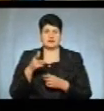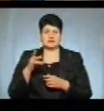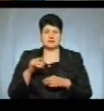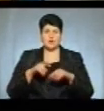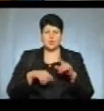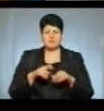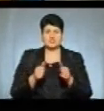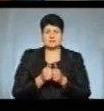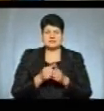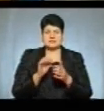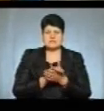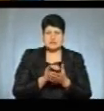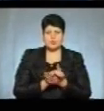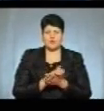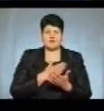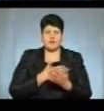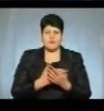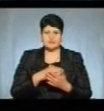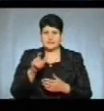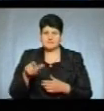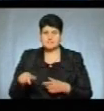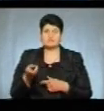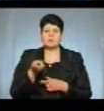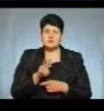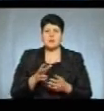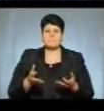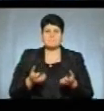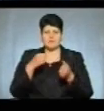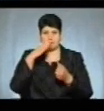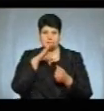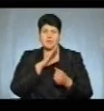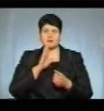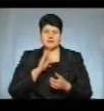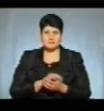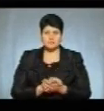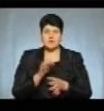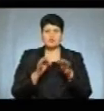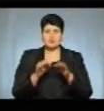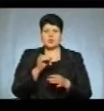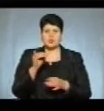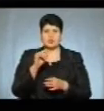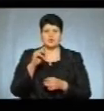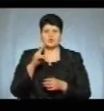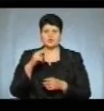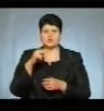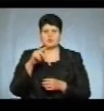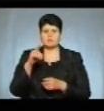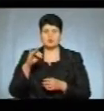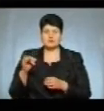родичі, близькі знайомі, активісти. Вони прийшли підтримати батьків. Суддя Юрій Дзюбановський